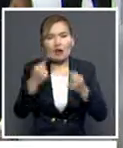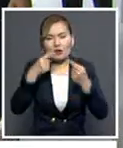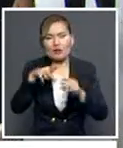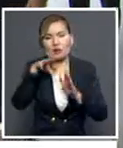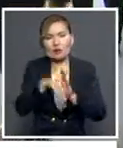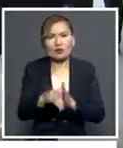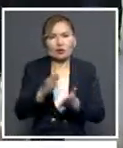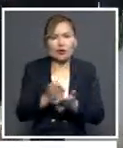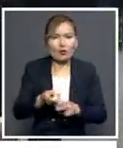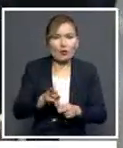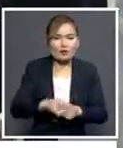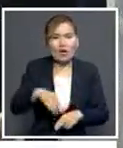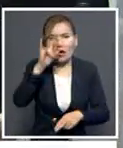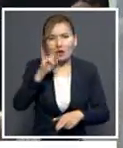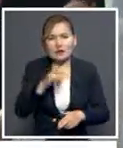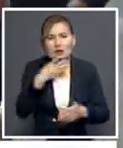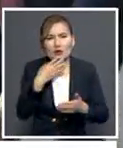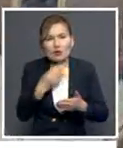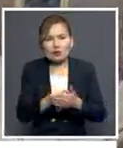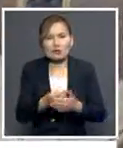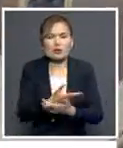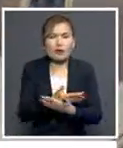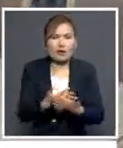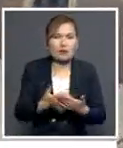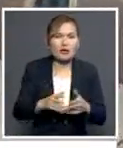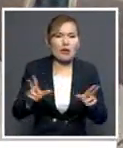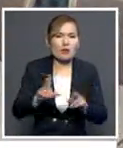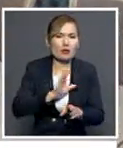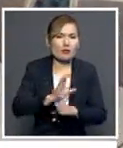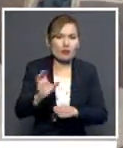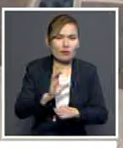озық технологиялар қолданыла отырып жасалып келеді.